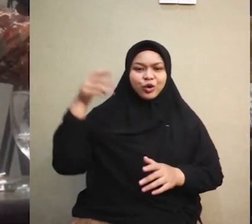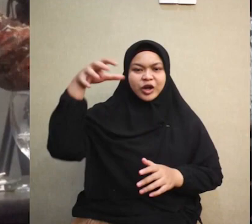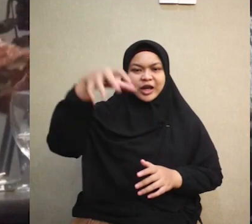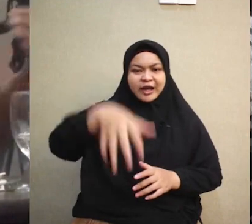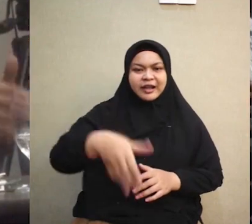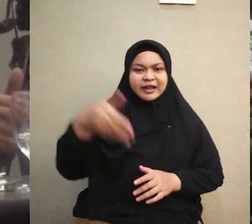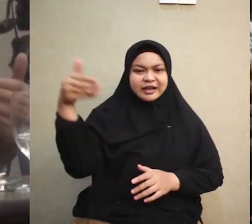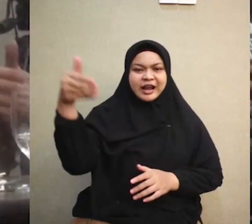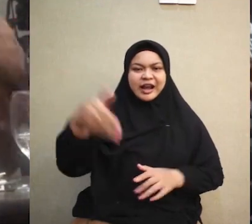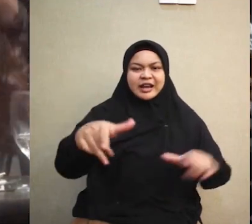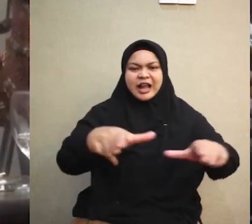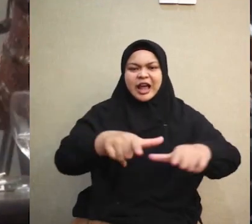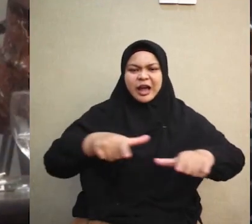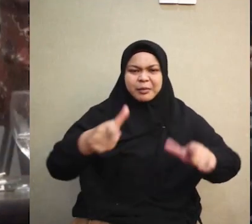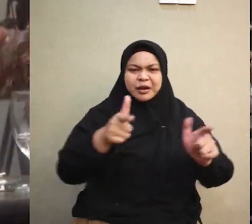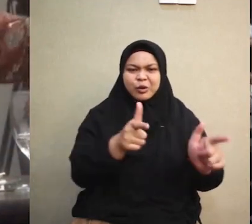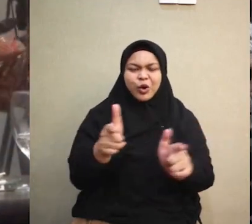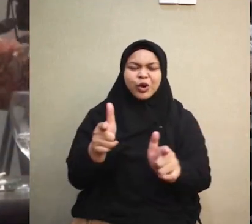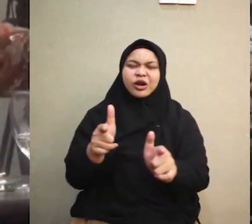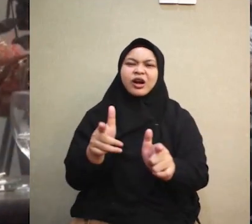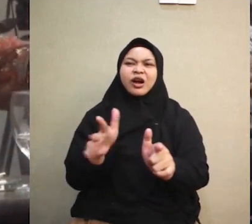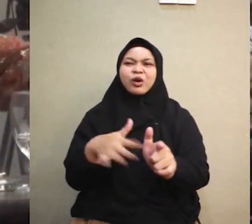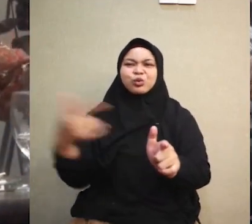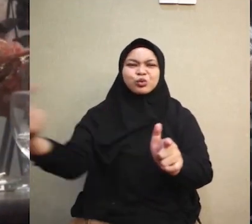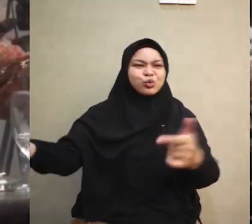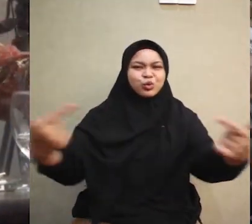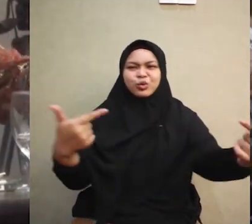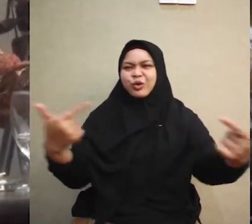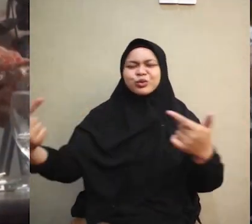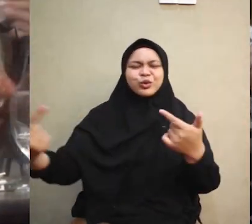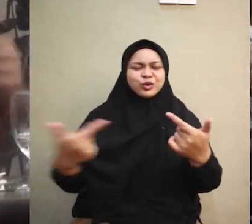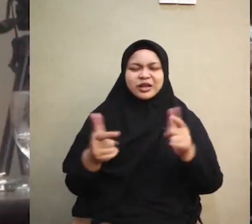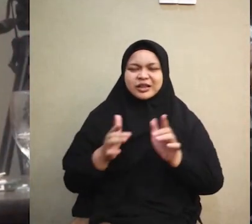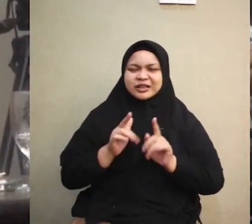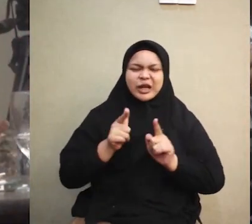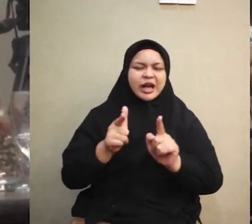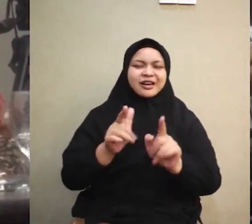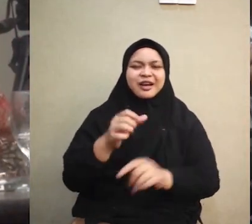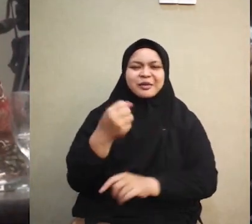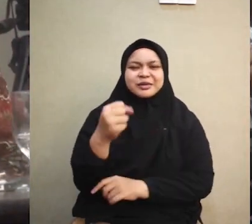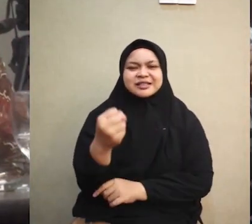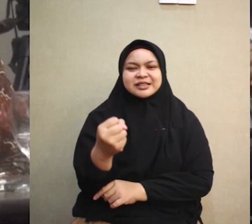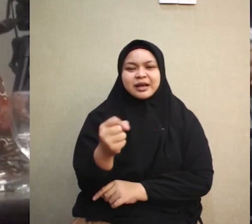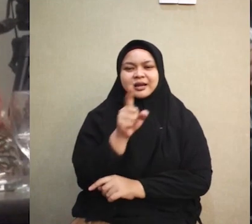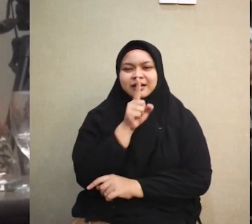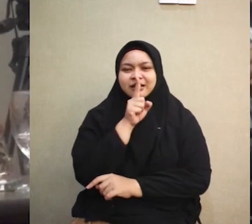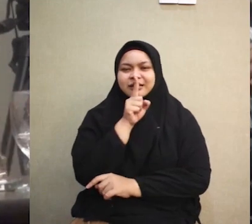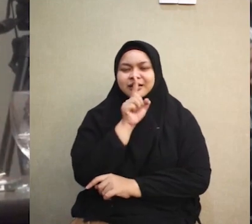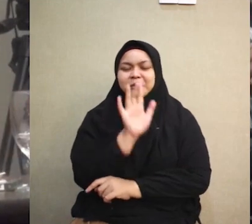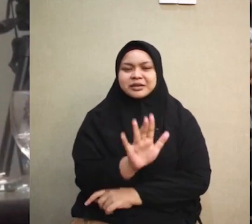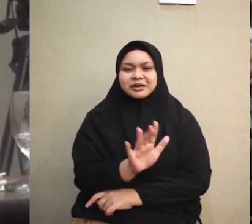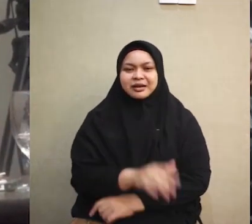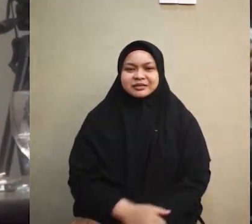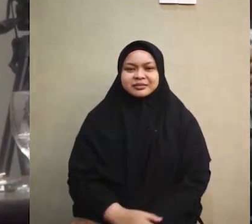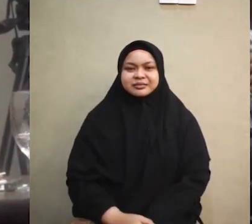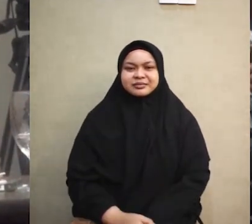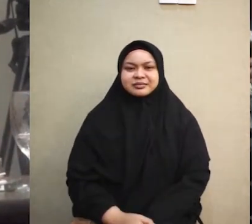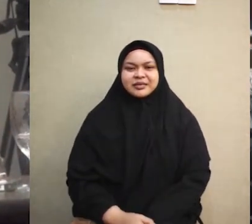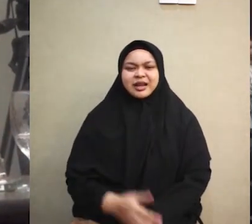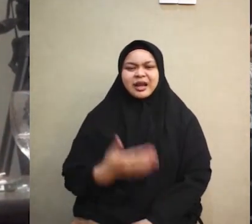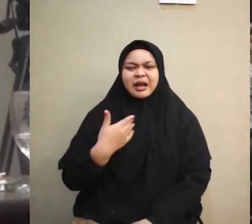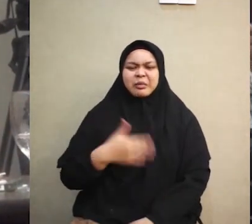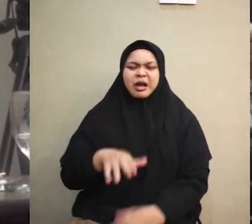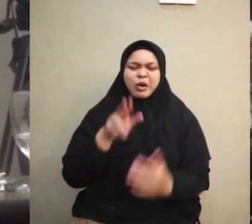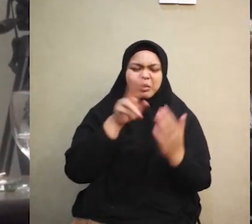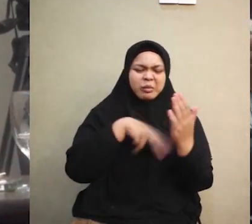perang itu enggak ada yang keluar di dihujam aja sama serangan-serangan musuh diem aja gitu kan nggak